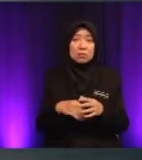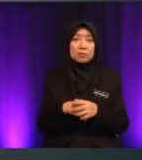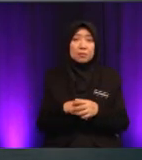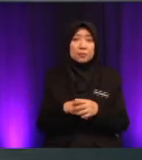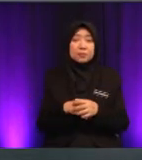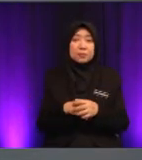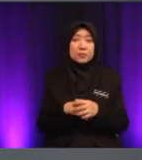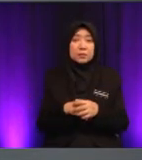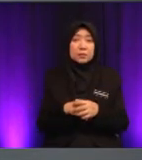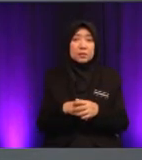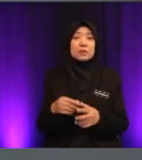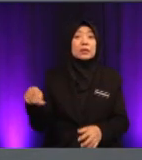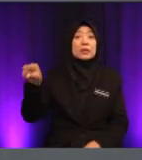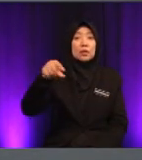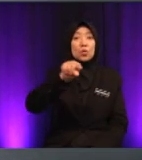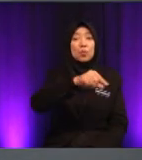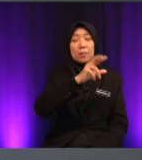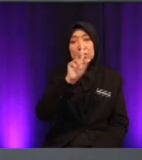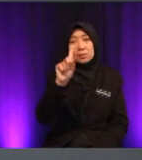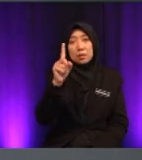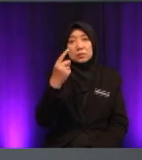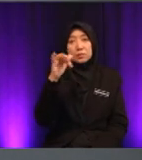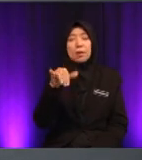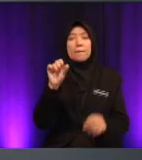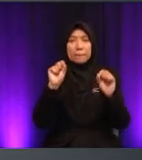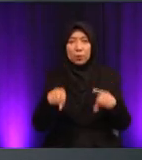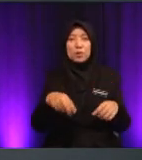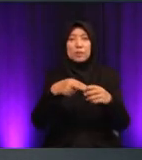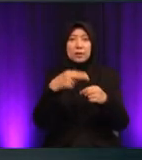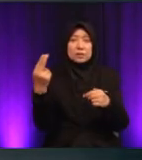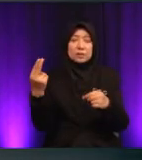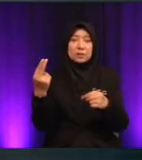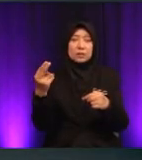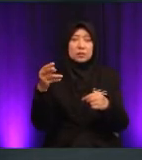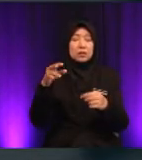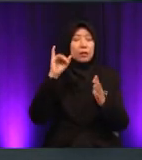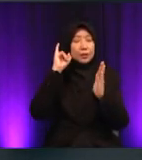hanya gelombang saja gelombang saja yang boleh menghasilkan image